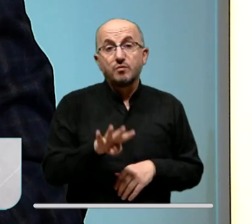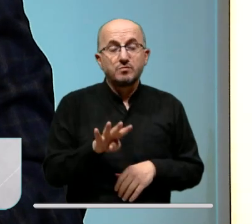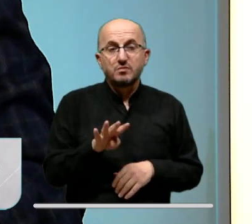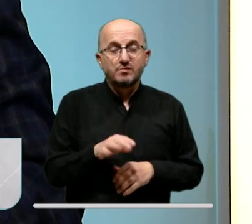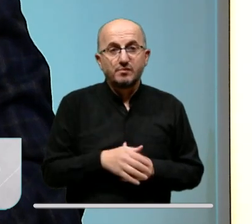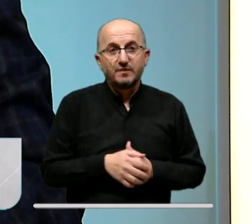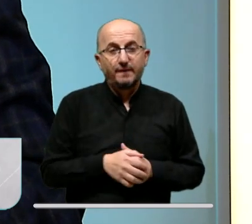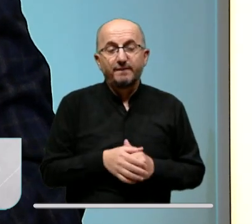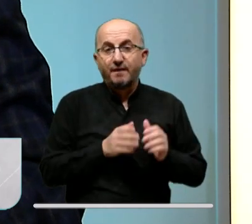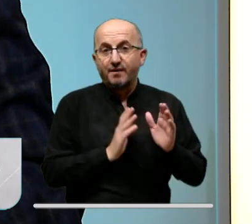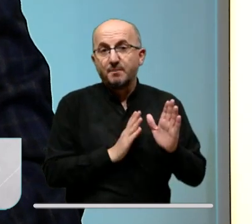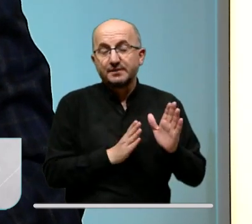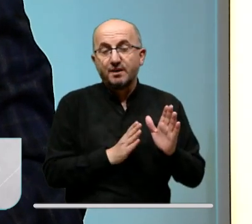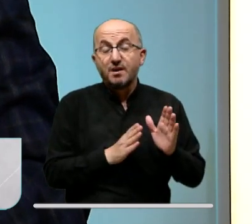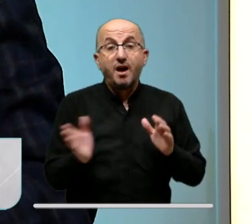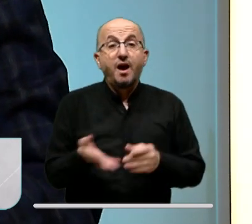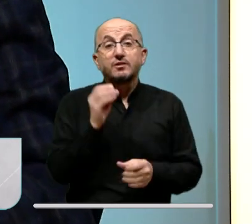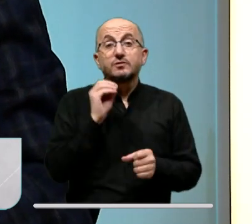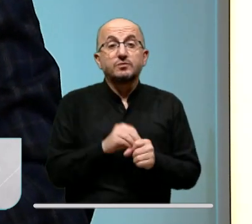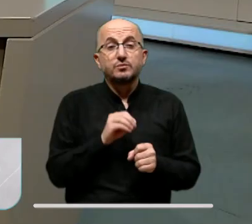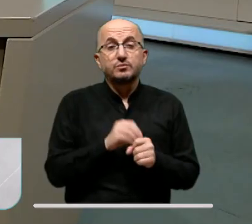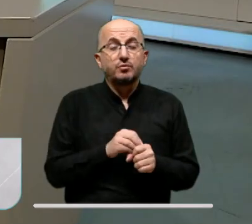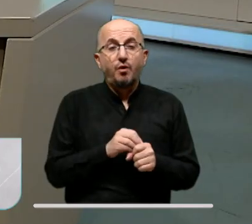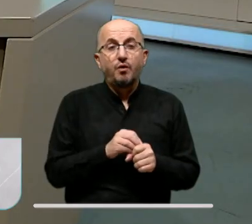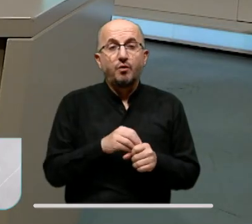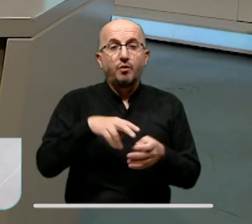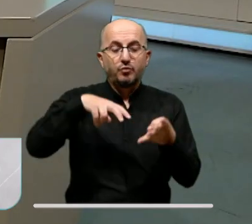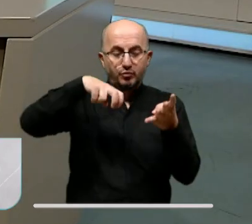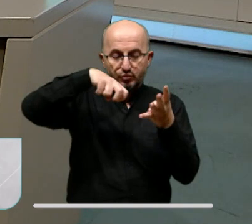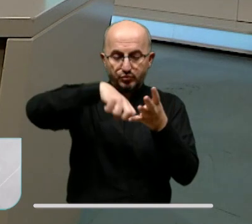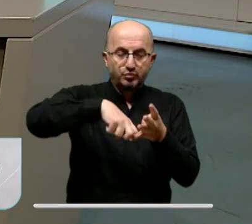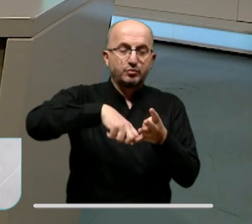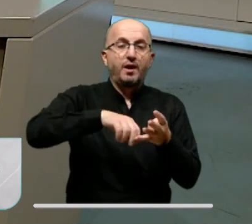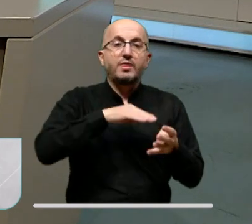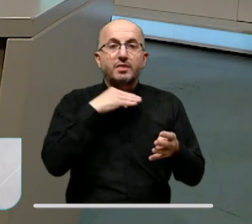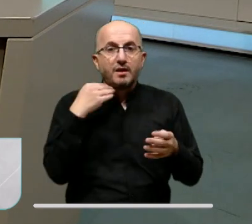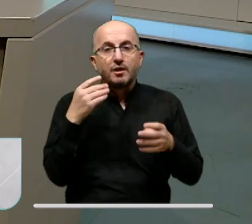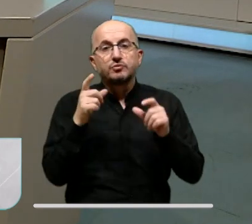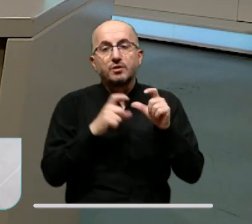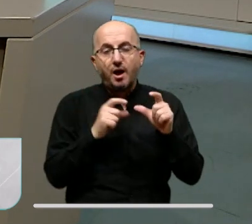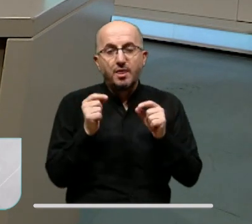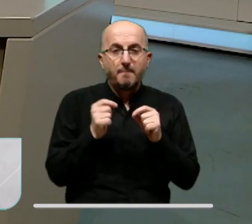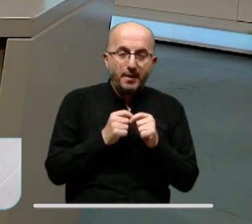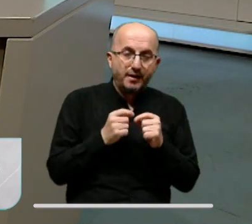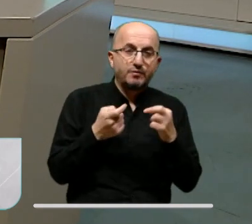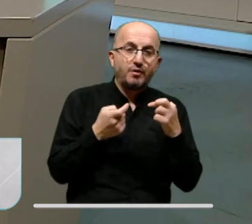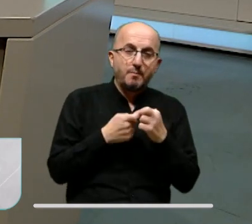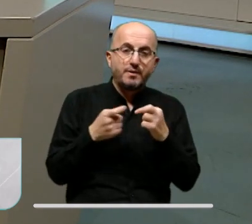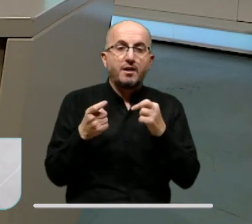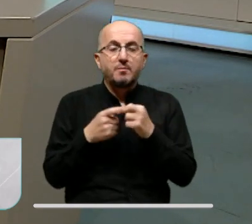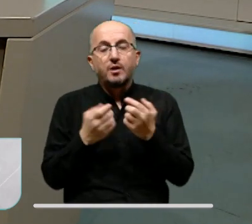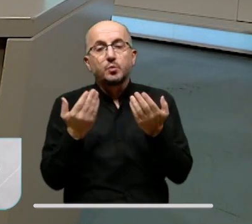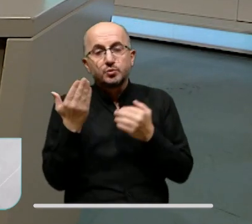Eee devam eder en son kade-i ahire oturur Tahiyat uyu Salli Barik dualarını Rabbena